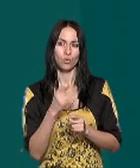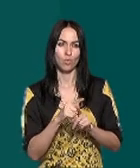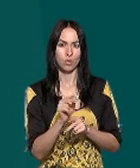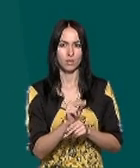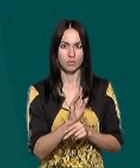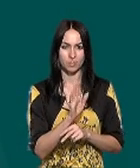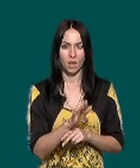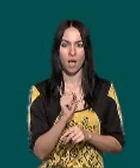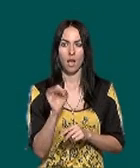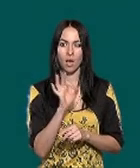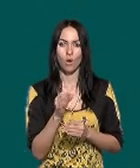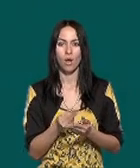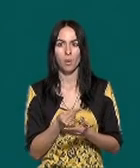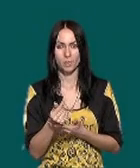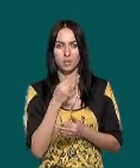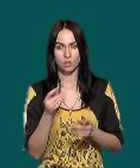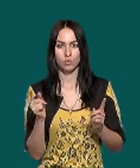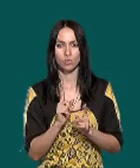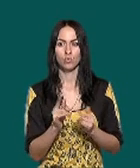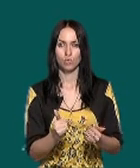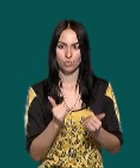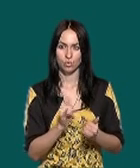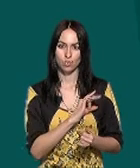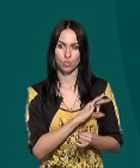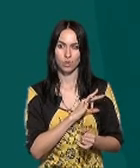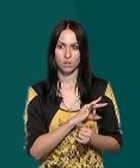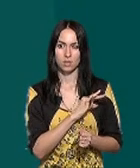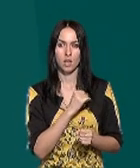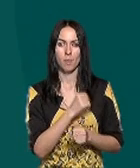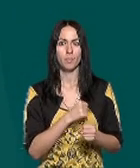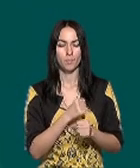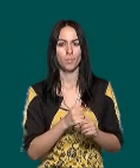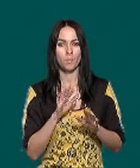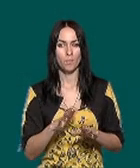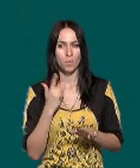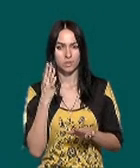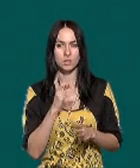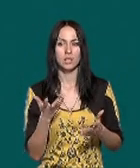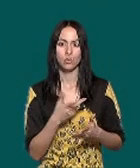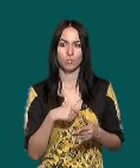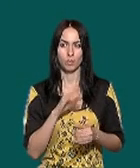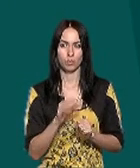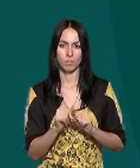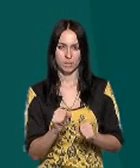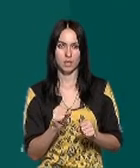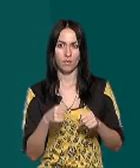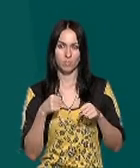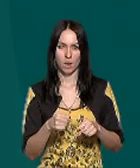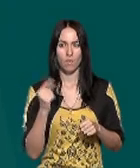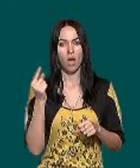появляются, ликвидируются. По поводу оплаты скажу кратко, что сейчас юристы прорабатывают позицию, с которой мы будем отстаивать права